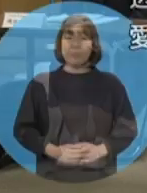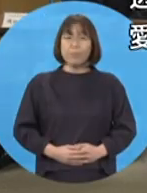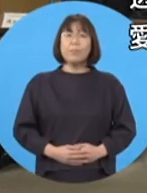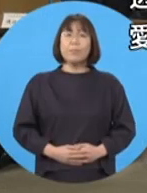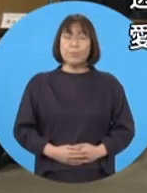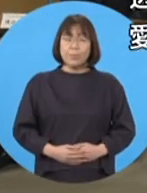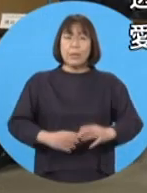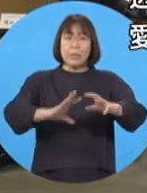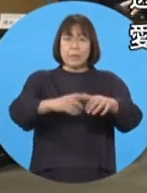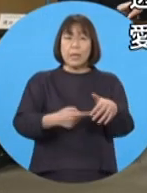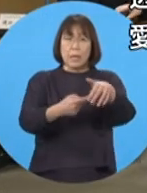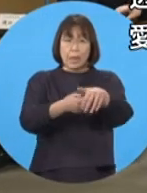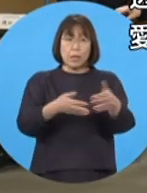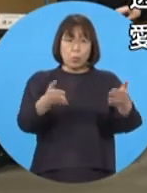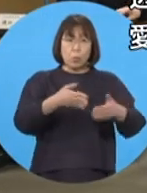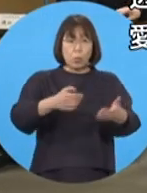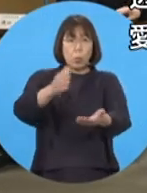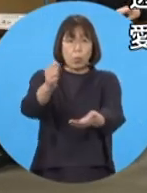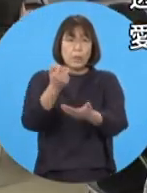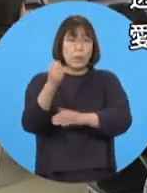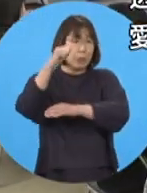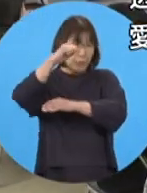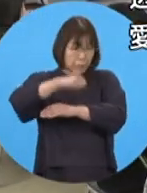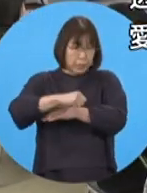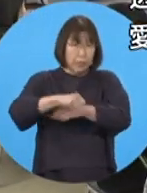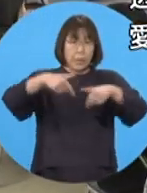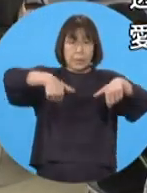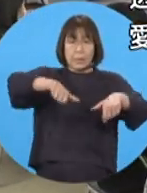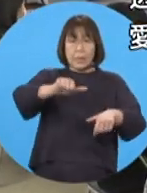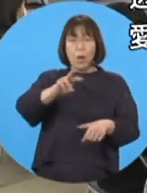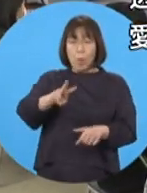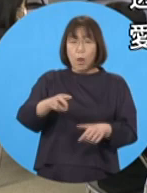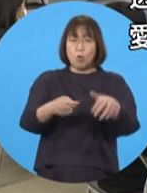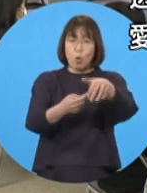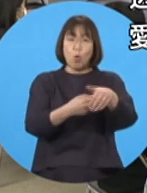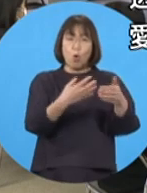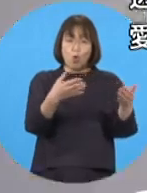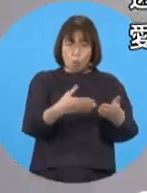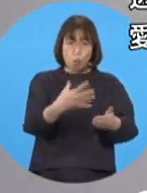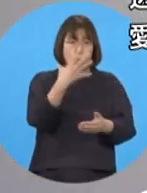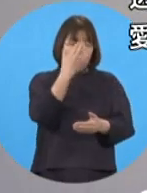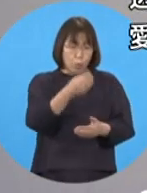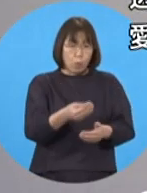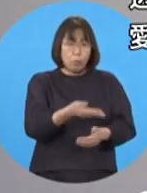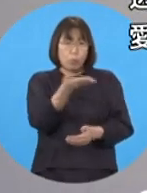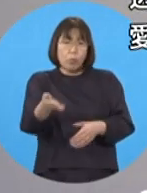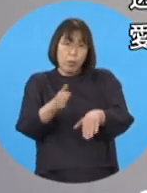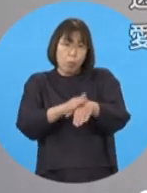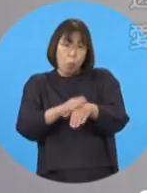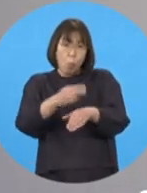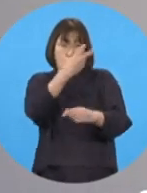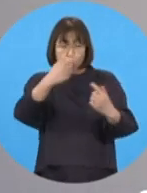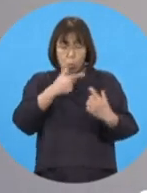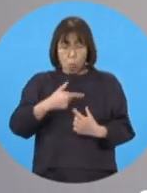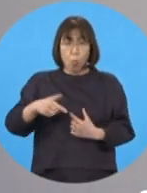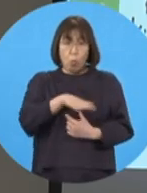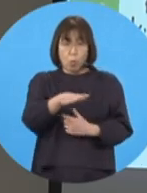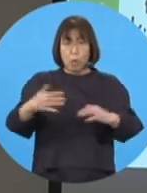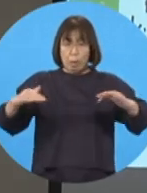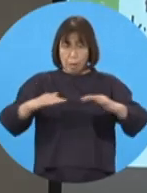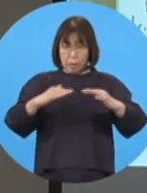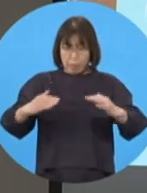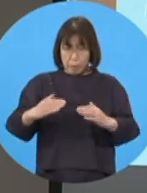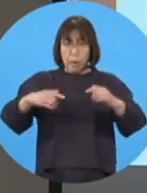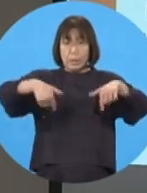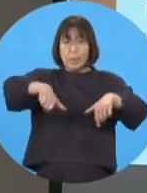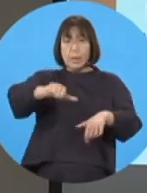世界農業遺産に認定されている西阿波の農業の魅力と継承方法を高校生が話し合う